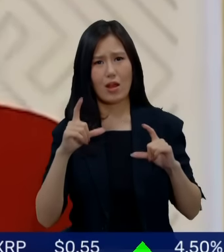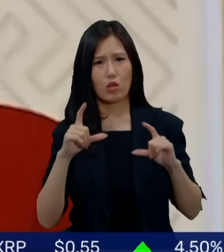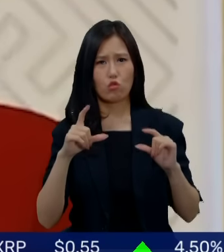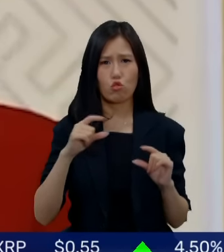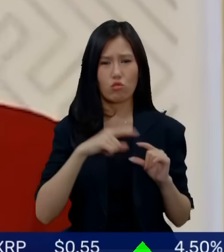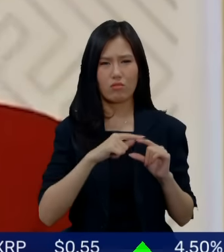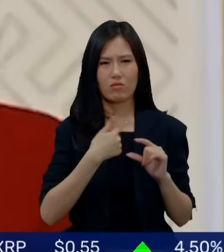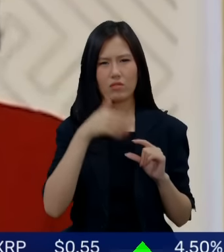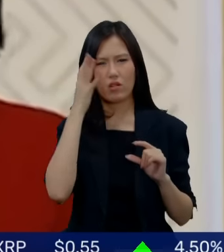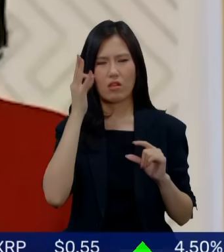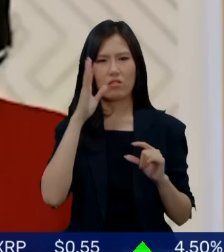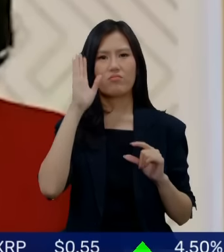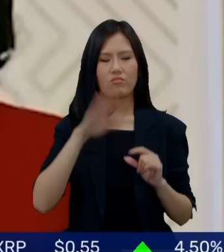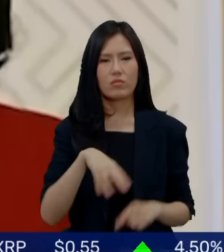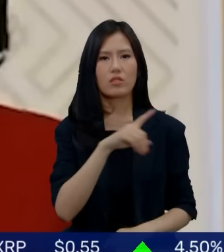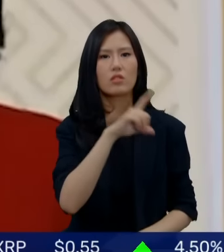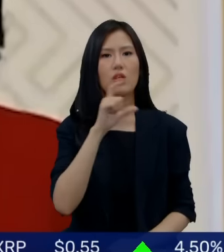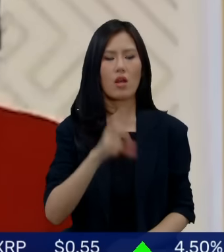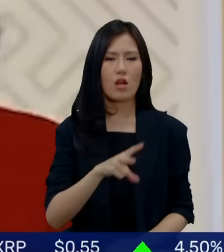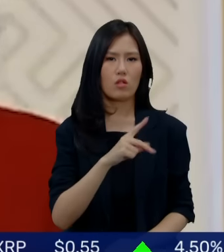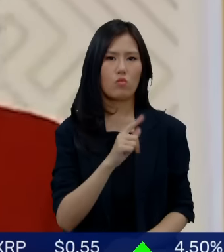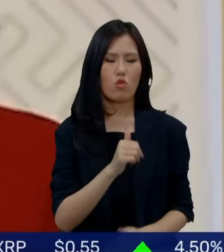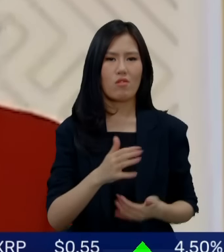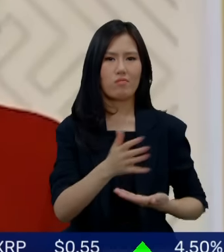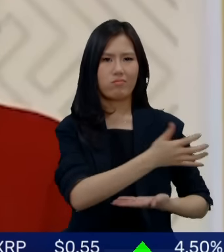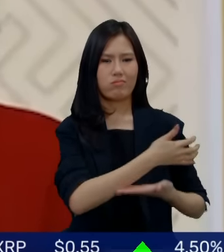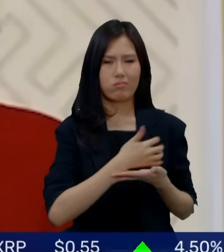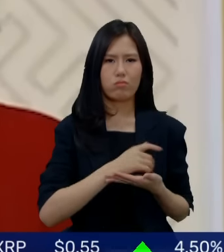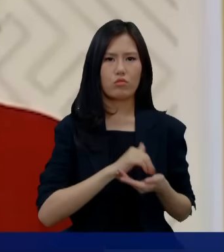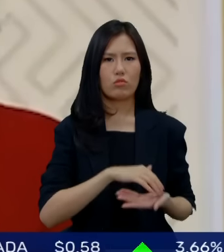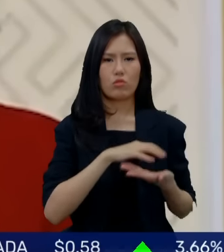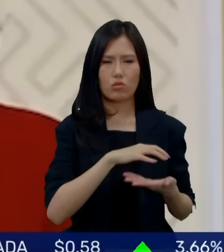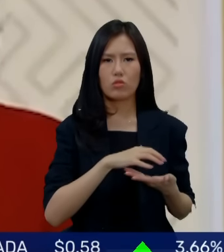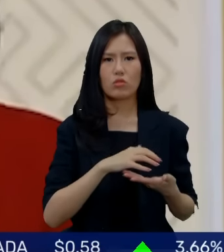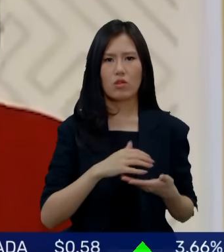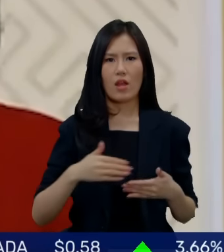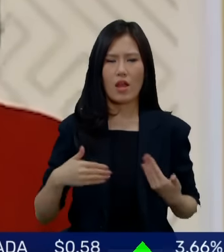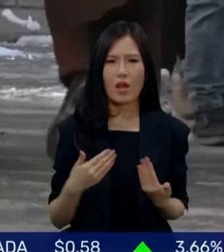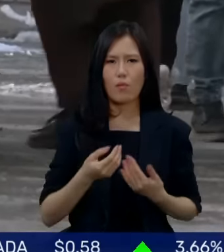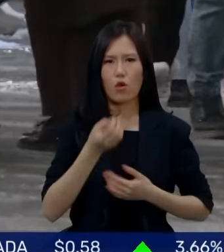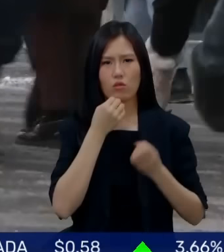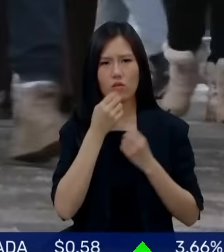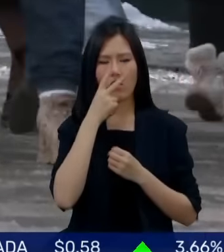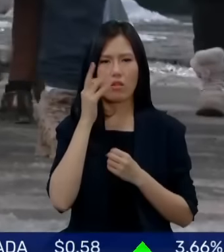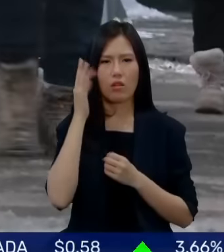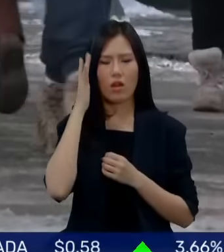авч бас энэ өрх гэрийнхээ амжиргааг залгуулж байна.